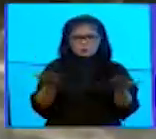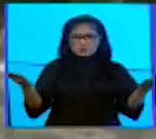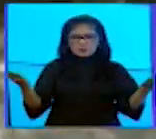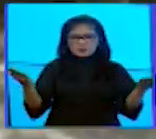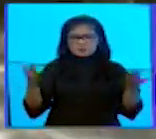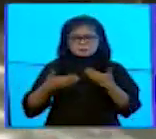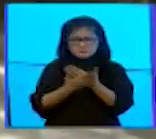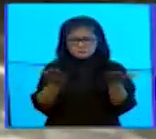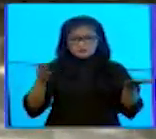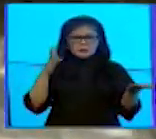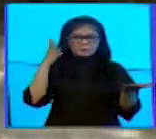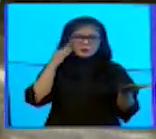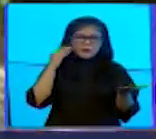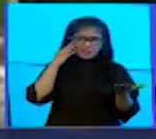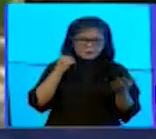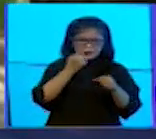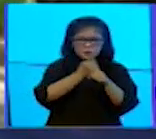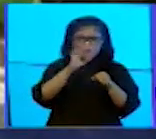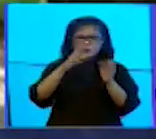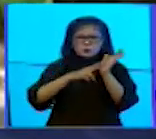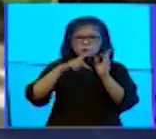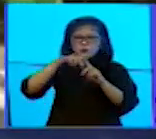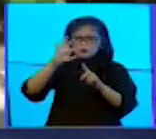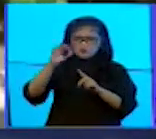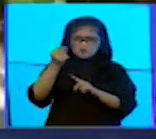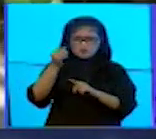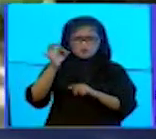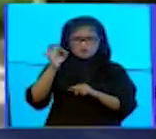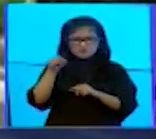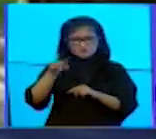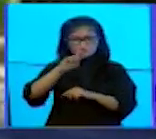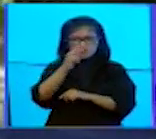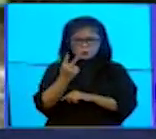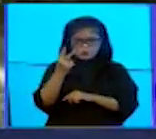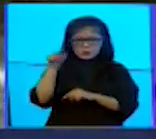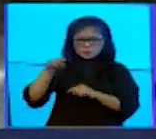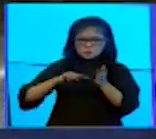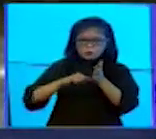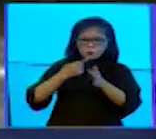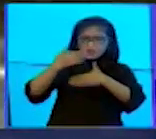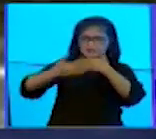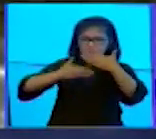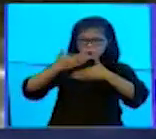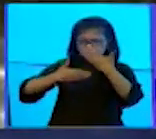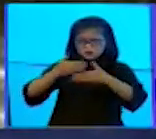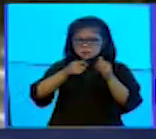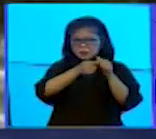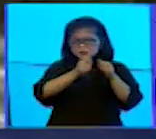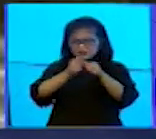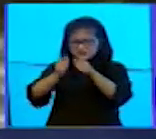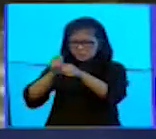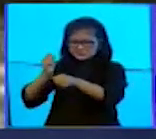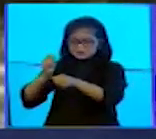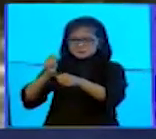di Gontor 2 itu ada yang kena, satu orang kena positif COVID. Akhirnya dicurigai oleh pemerintah. Habis itu dilakukan rapid